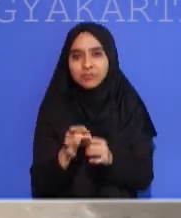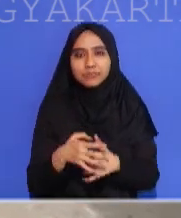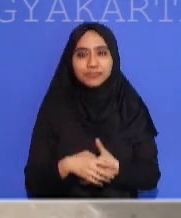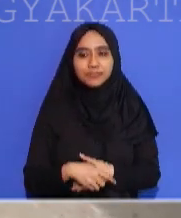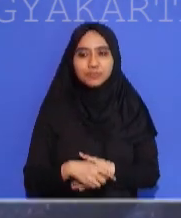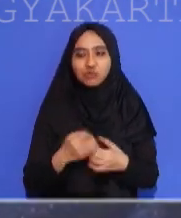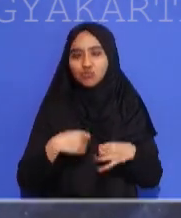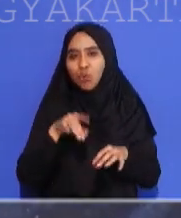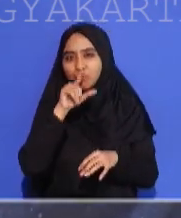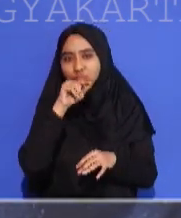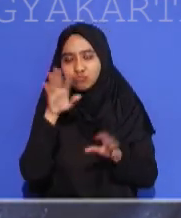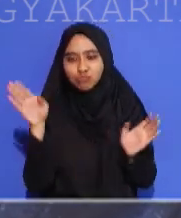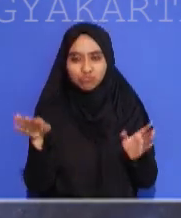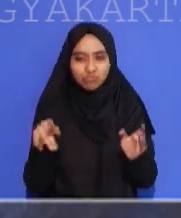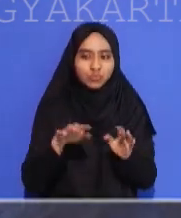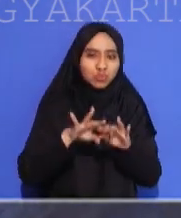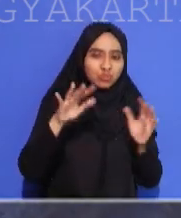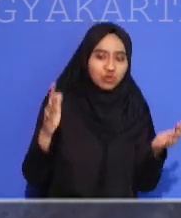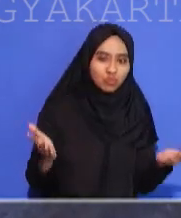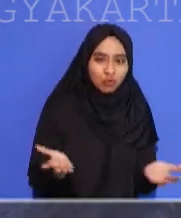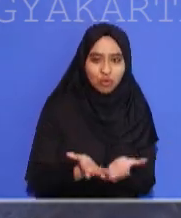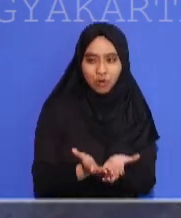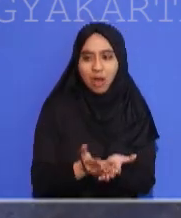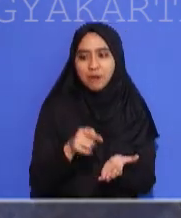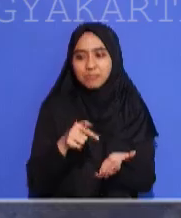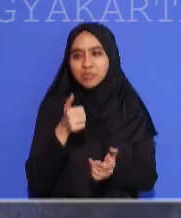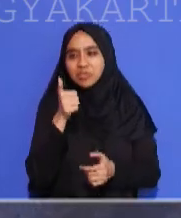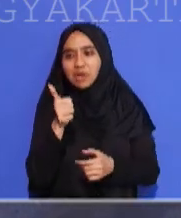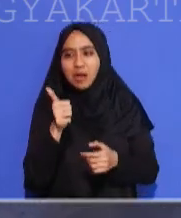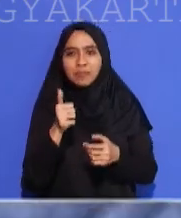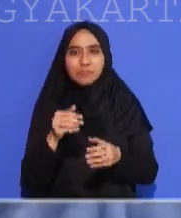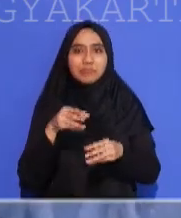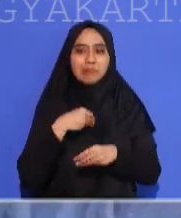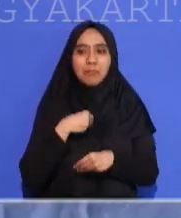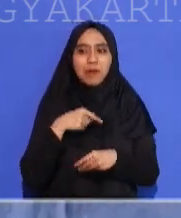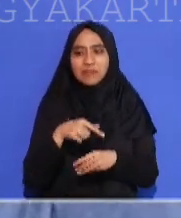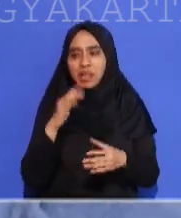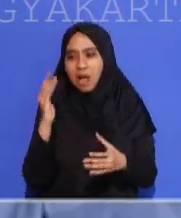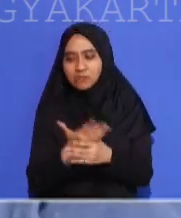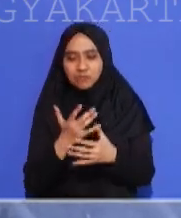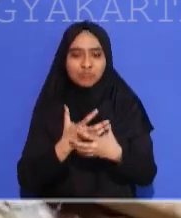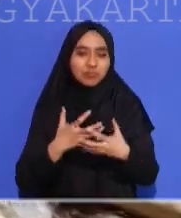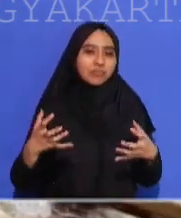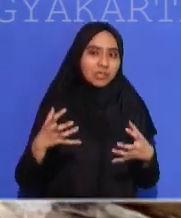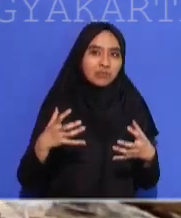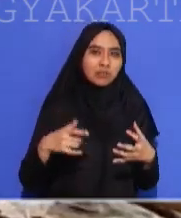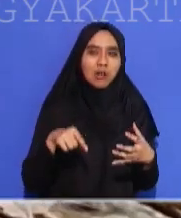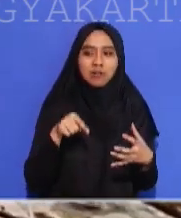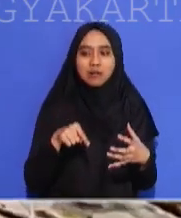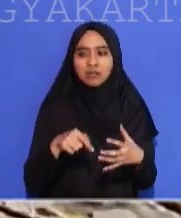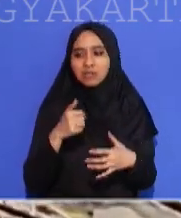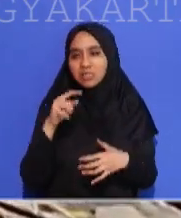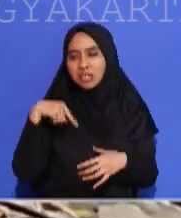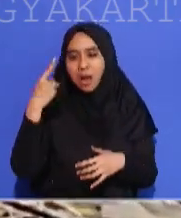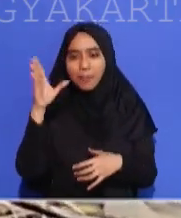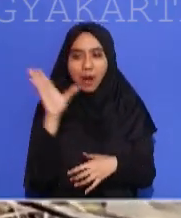pasar serta membuat kurungan itu bahwa Kirin mengaku bisa mendapatkan penghasilan yang cukup lumayan paling tidak setiap harinya sang kakek dapat